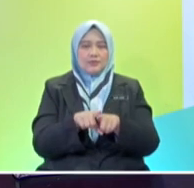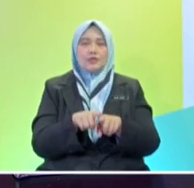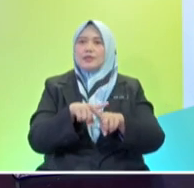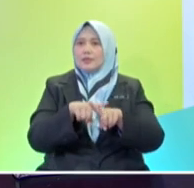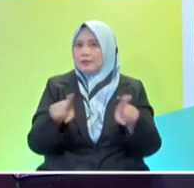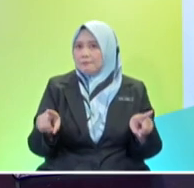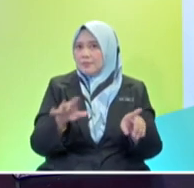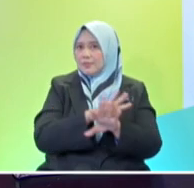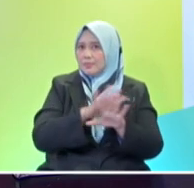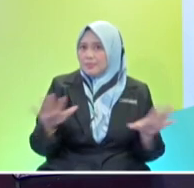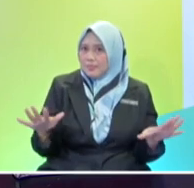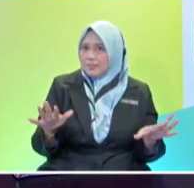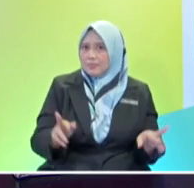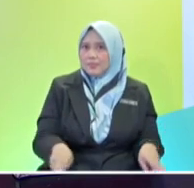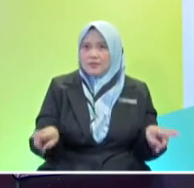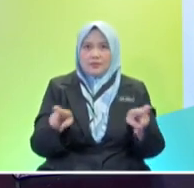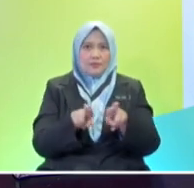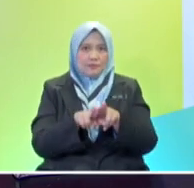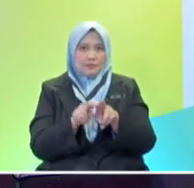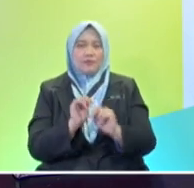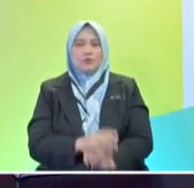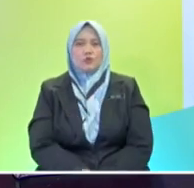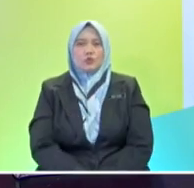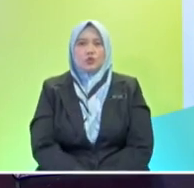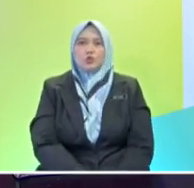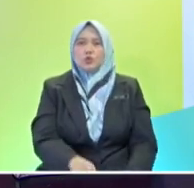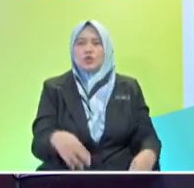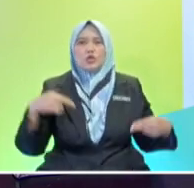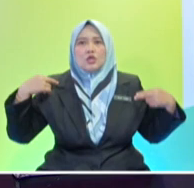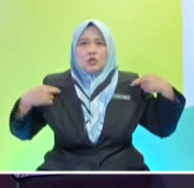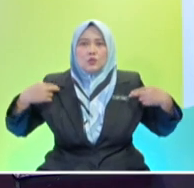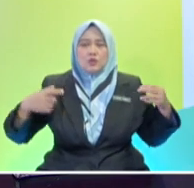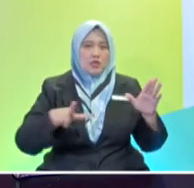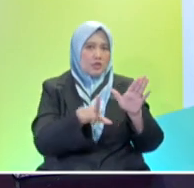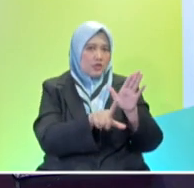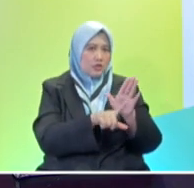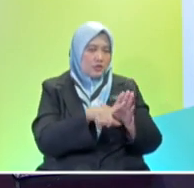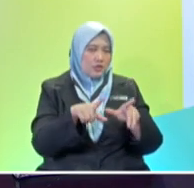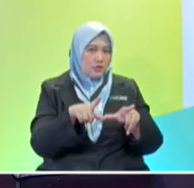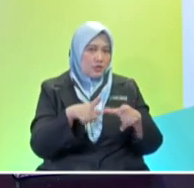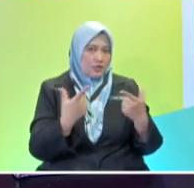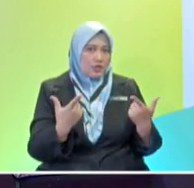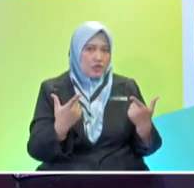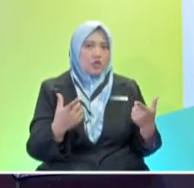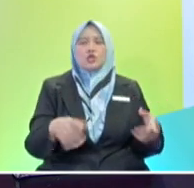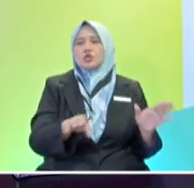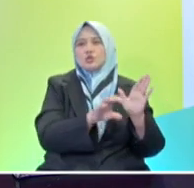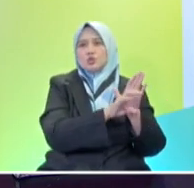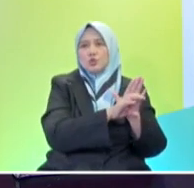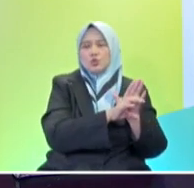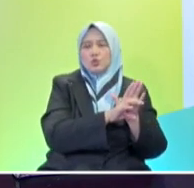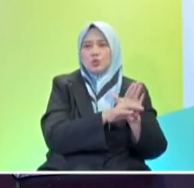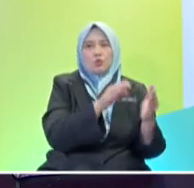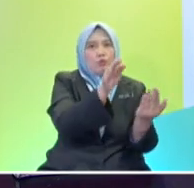Okey. Kalau kita perhatikan pula haiwan-haiwan lain, contohnya macam buaya. Okey, buaya mempunyai sisik.